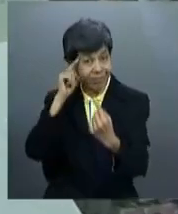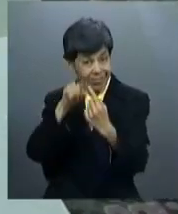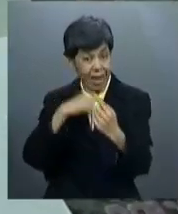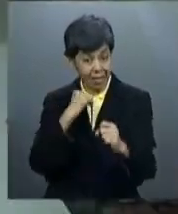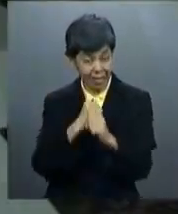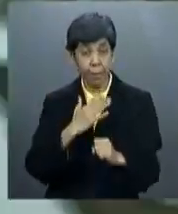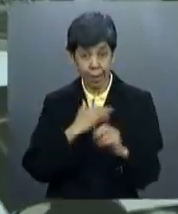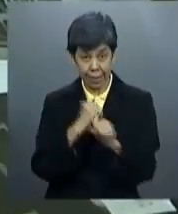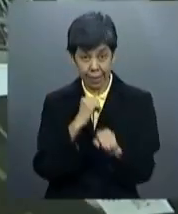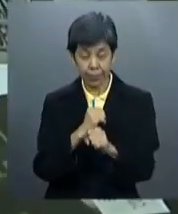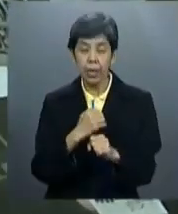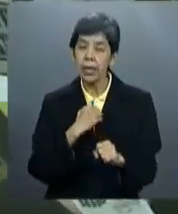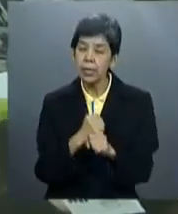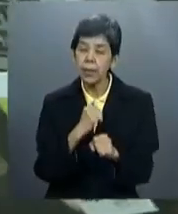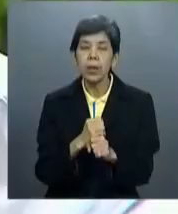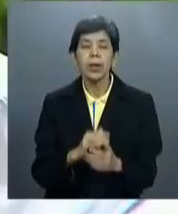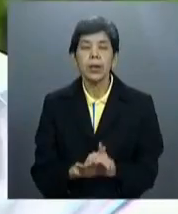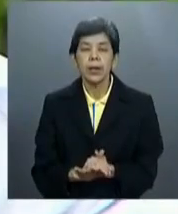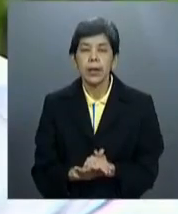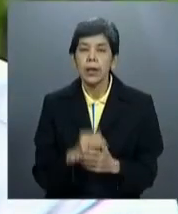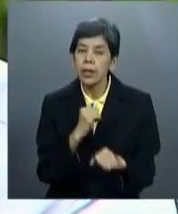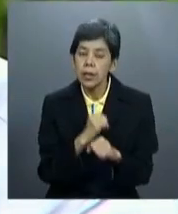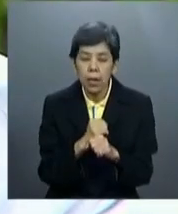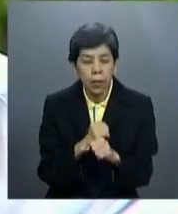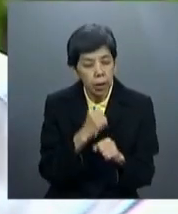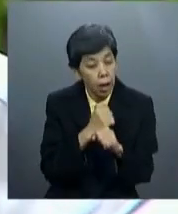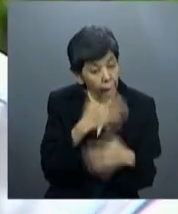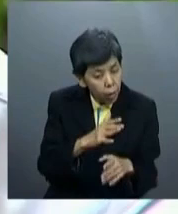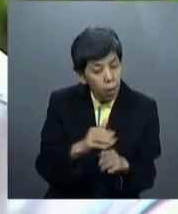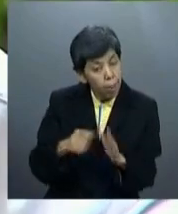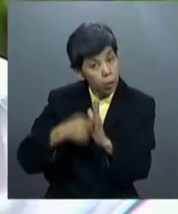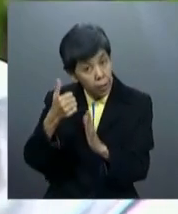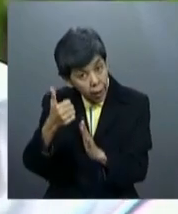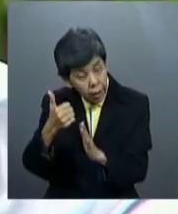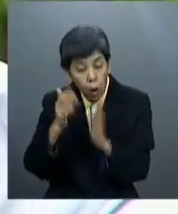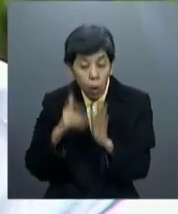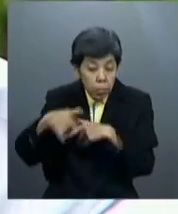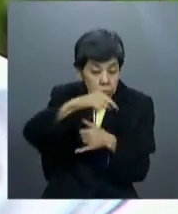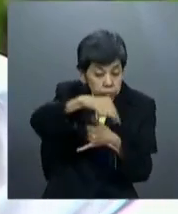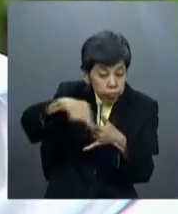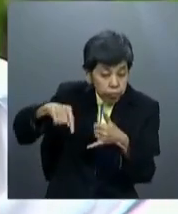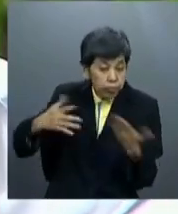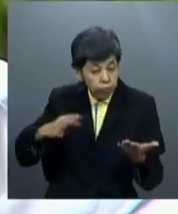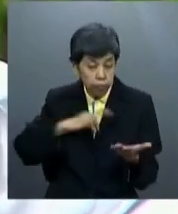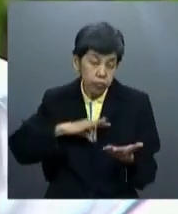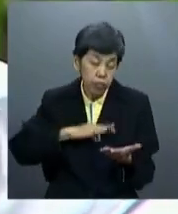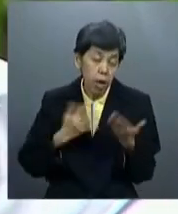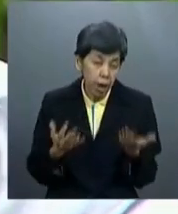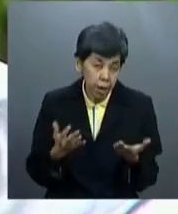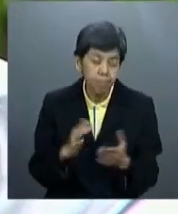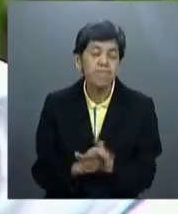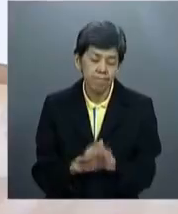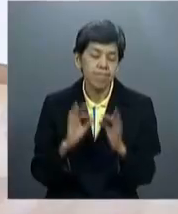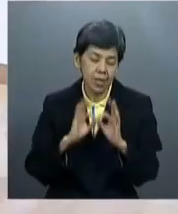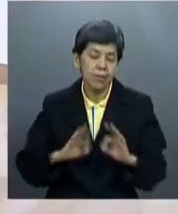งานผมก็เป็นเรื่องของทั้งกระบวนการแล้วก็ผลลัพธ์ของมันแล้วก็รวมถึงผู้คนที่อยู่แวดล้อมของมันเป็นหัวใจส